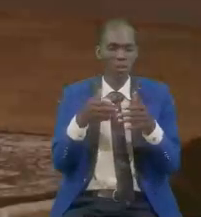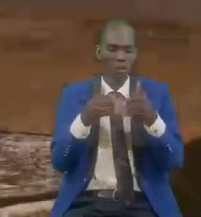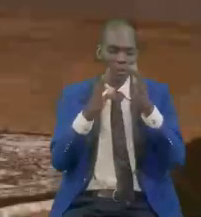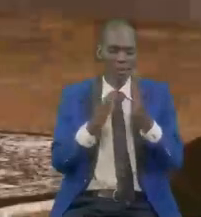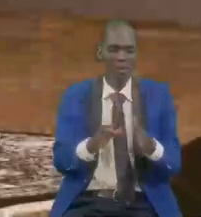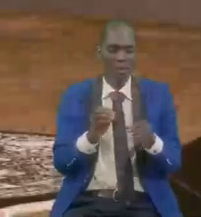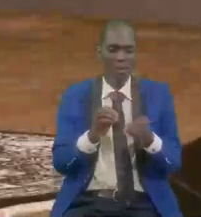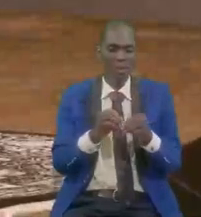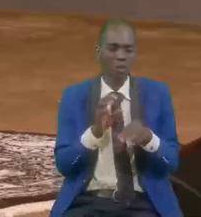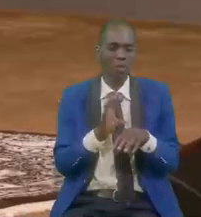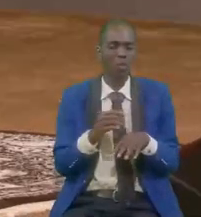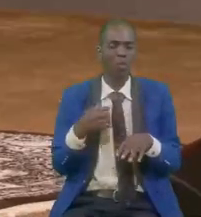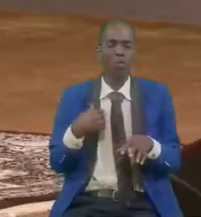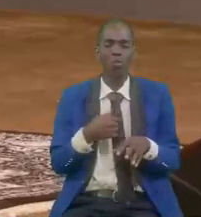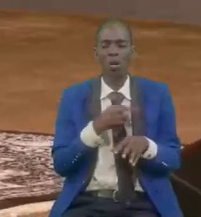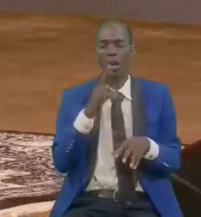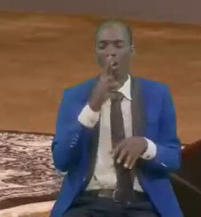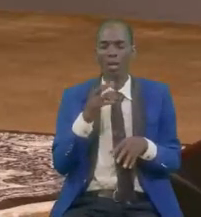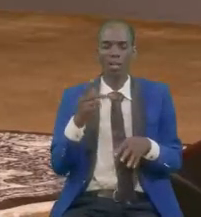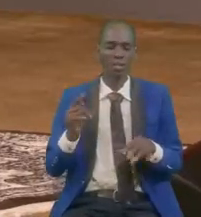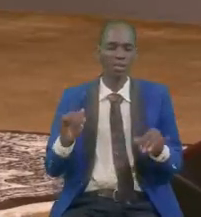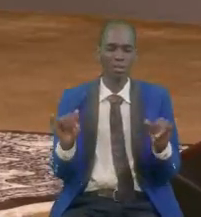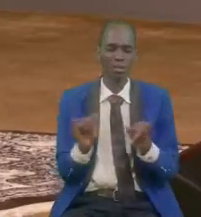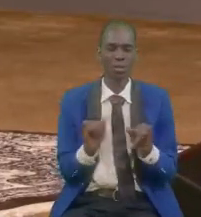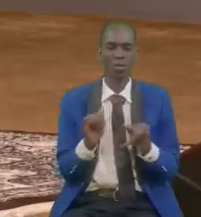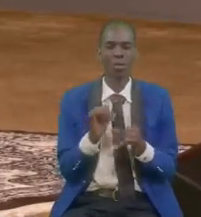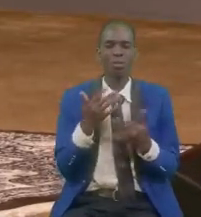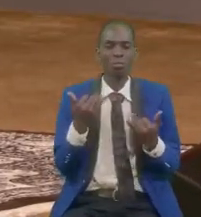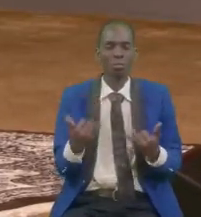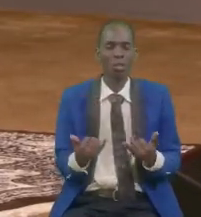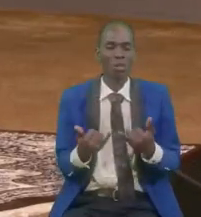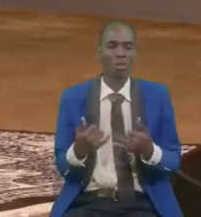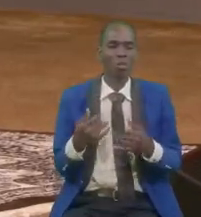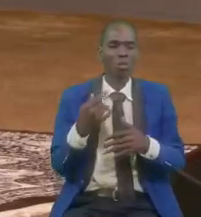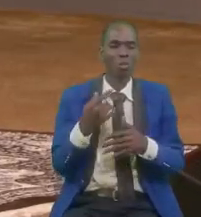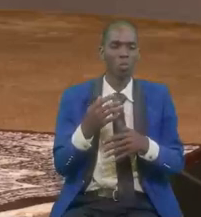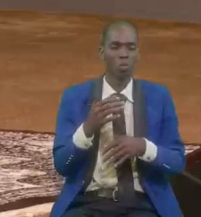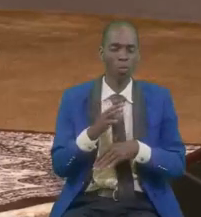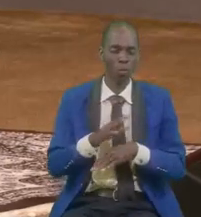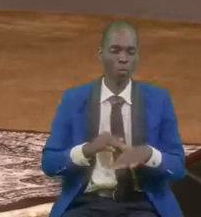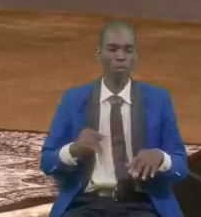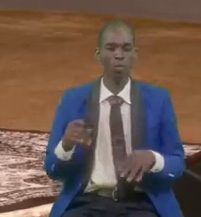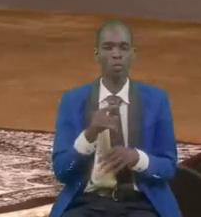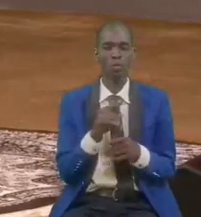nous sommes les mêmes. Pourquoi ils m'appellent à croire?